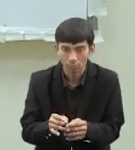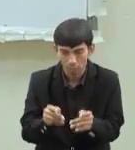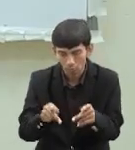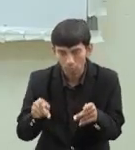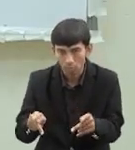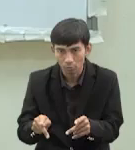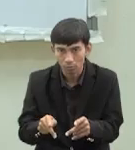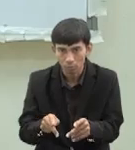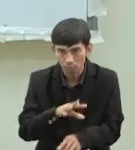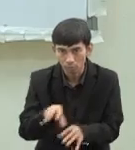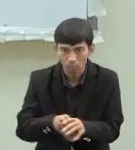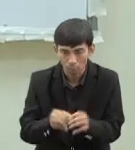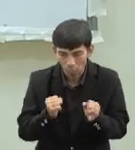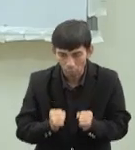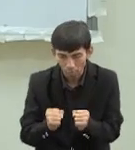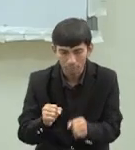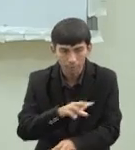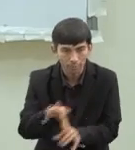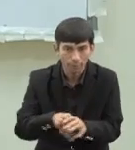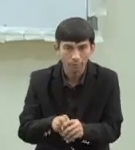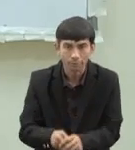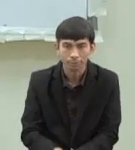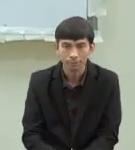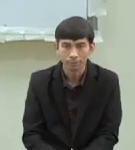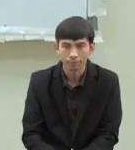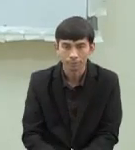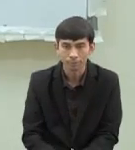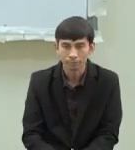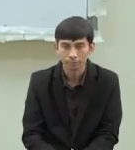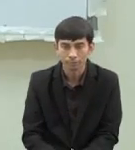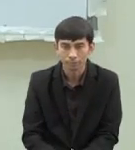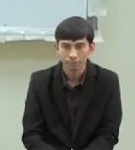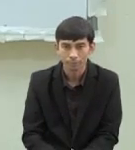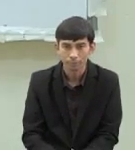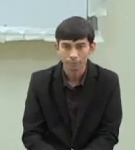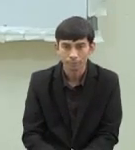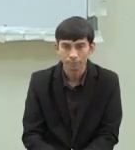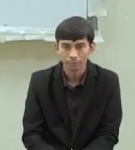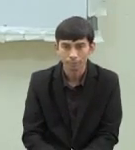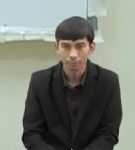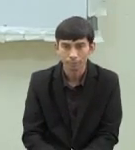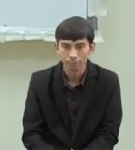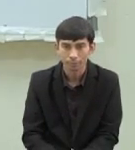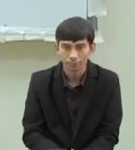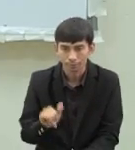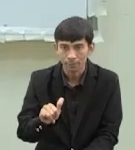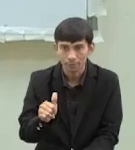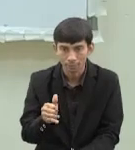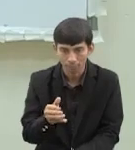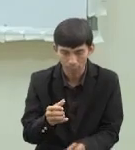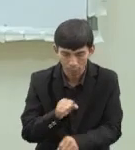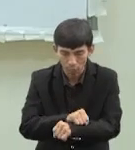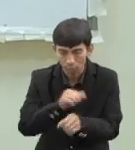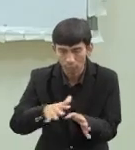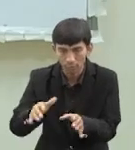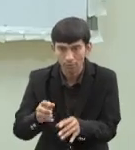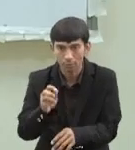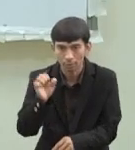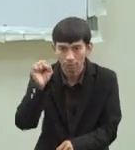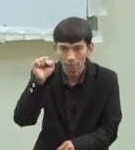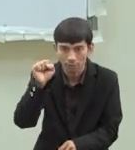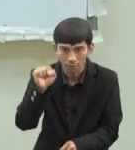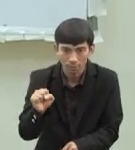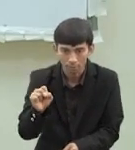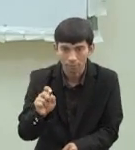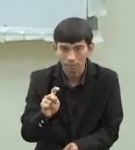bằng tiền ọ. Nếu đọm bọn phân nông phía ấy sàn. Đấy bật chìa miến